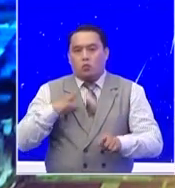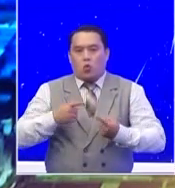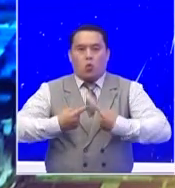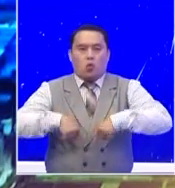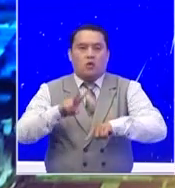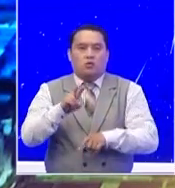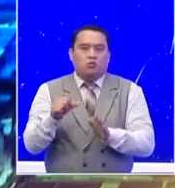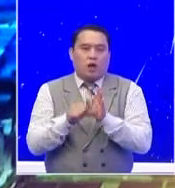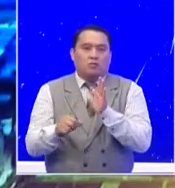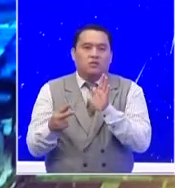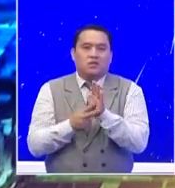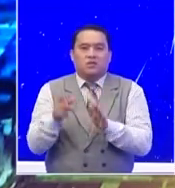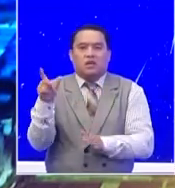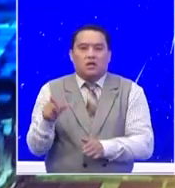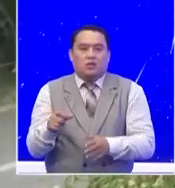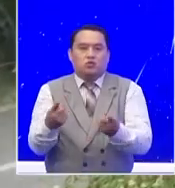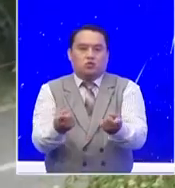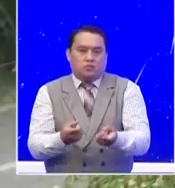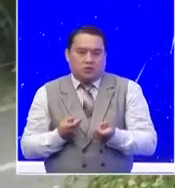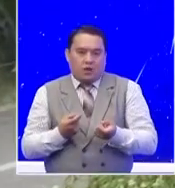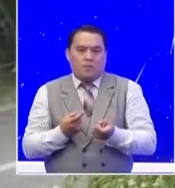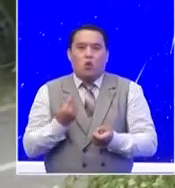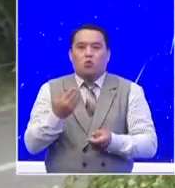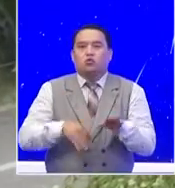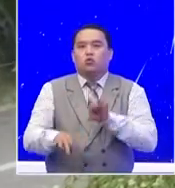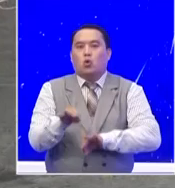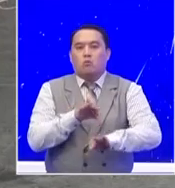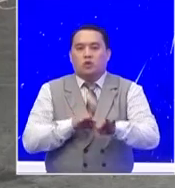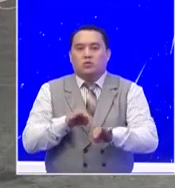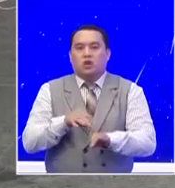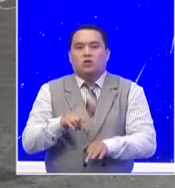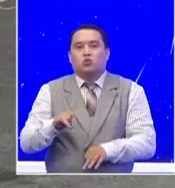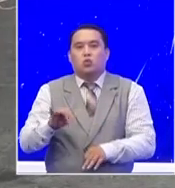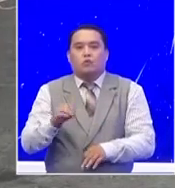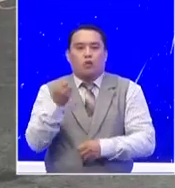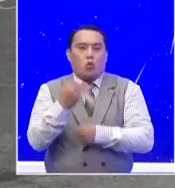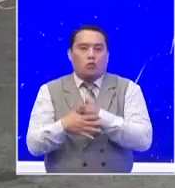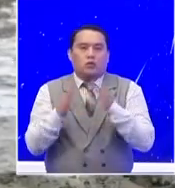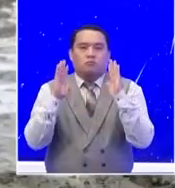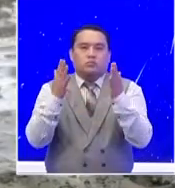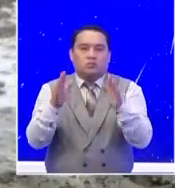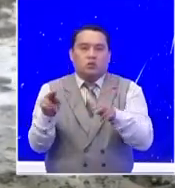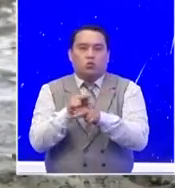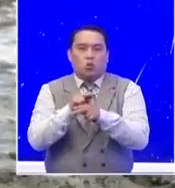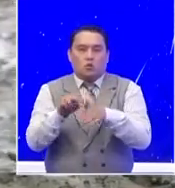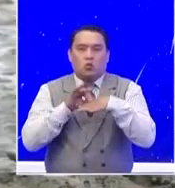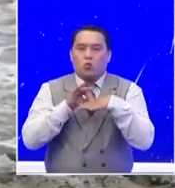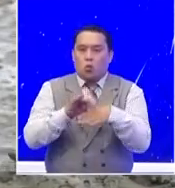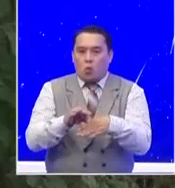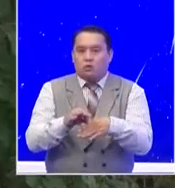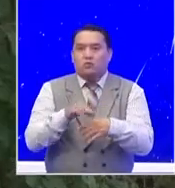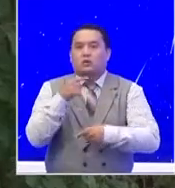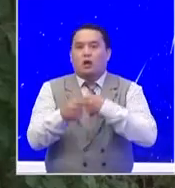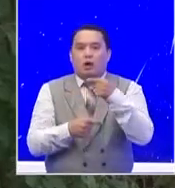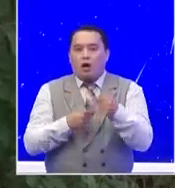арқылы 268 адам жұмысқа тартылған. Аталмыш жоба аясында Жансүгіров кентіндегі орталық саябақта жөндеуден өтті. Жыл соңына